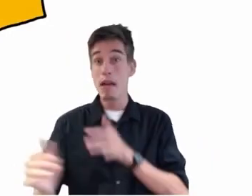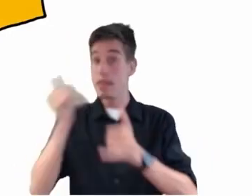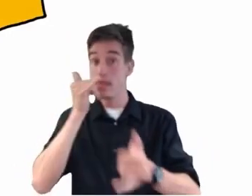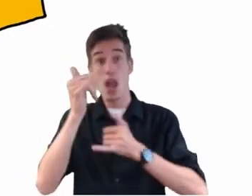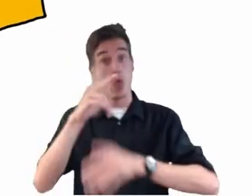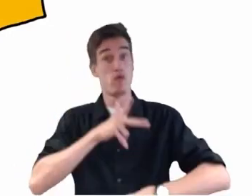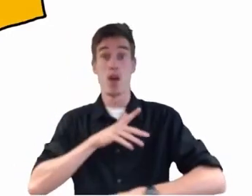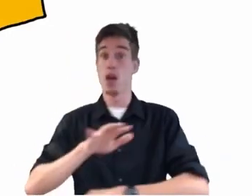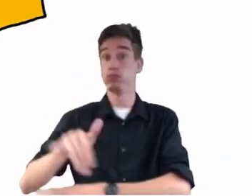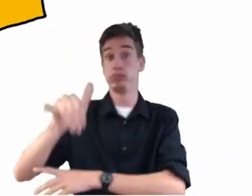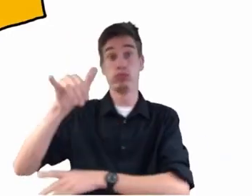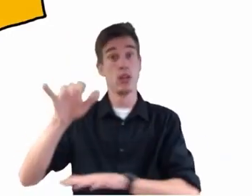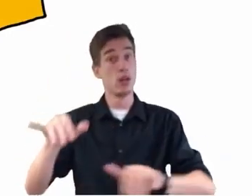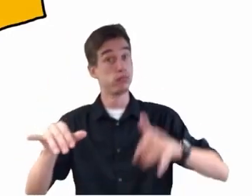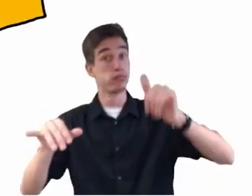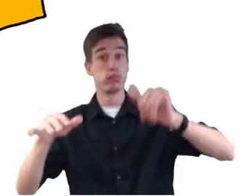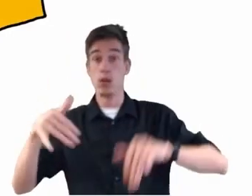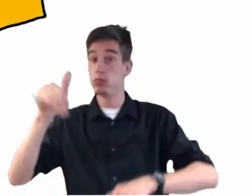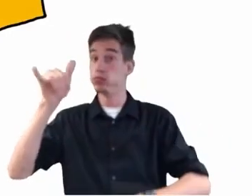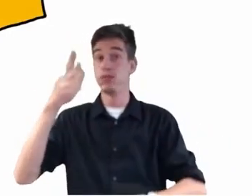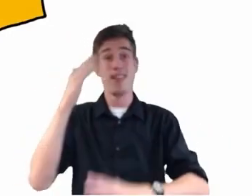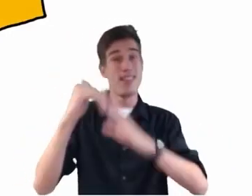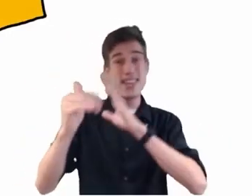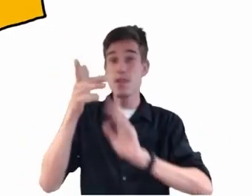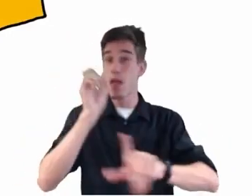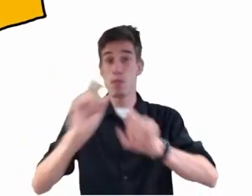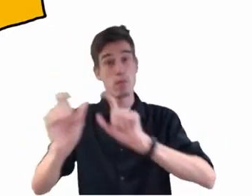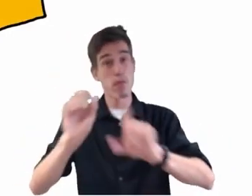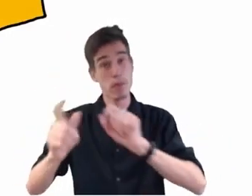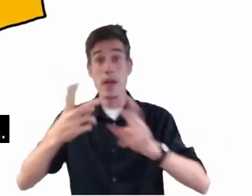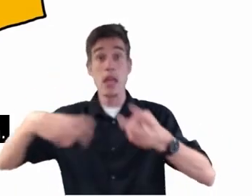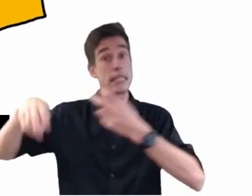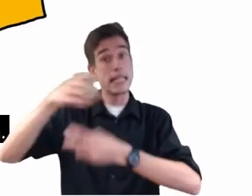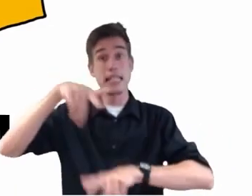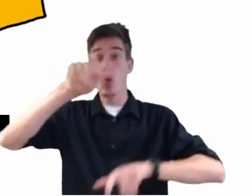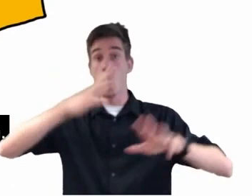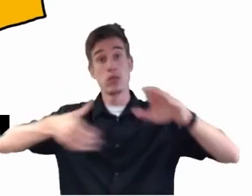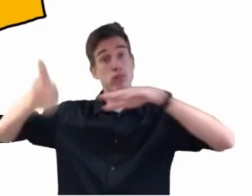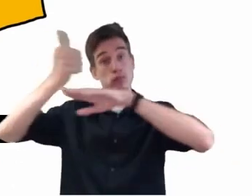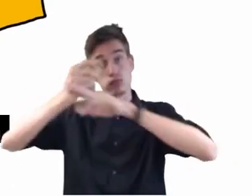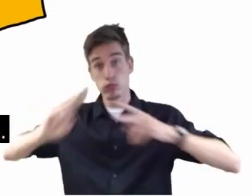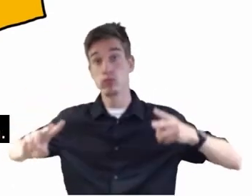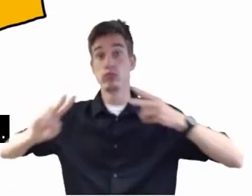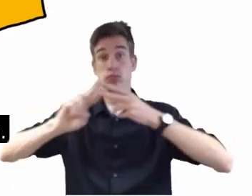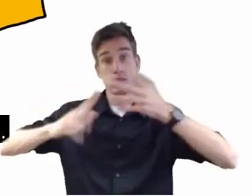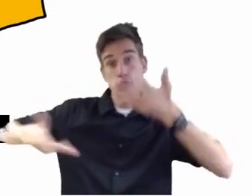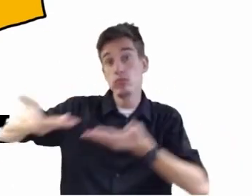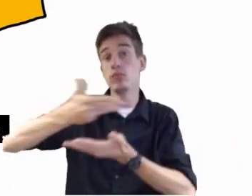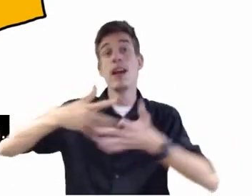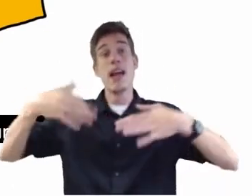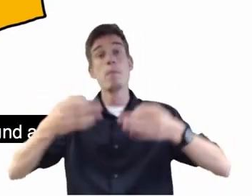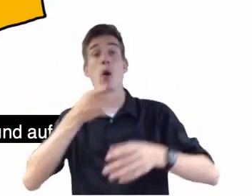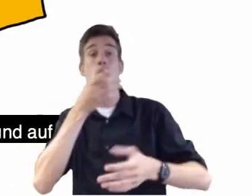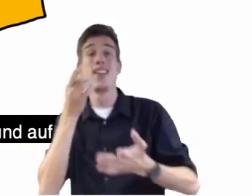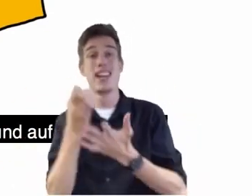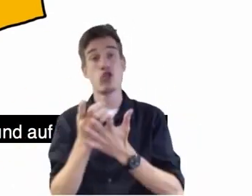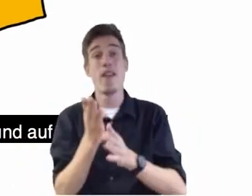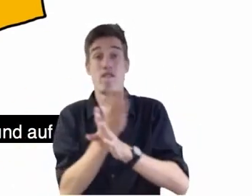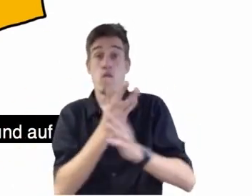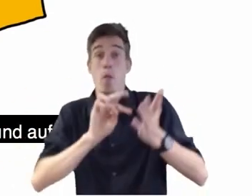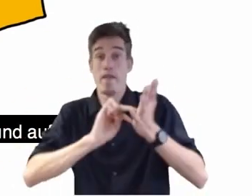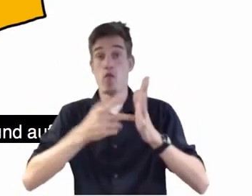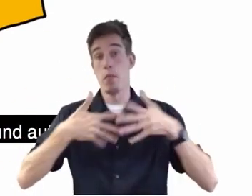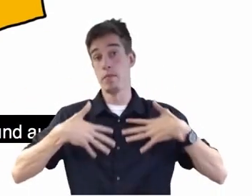unzählige e-mails werden verschickt die krisenstäbe werden einberufen und entscheidungen müssen vorbereitet werden die